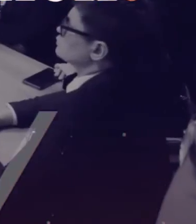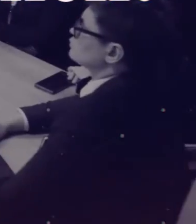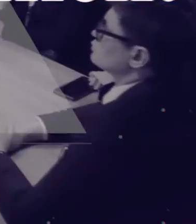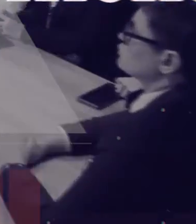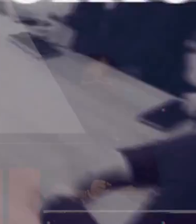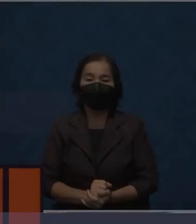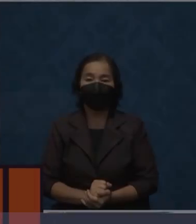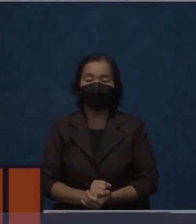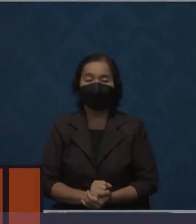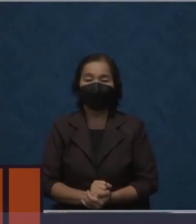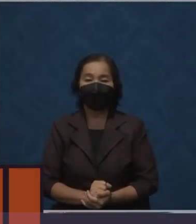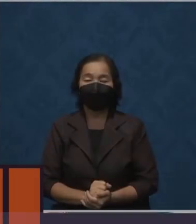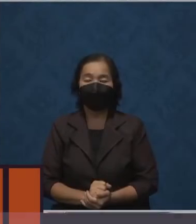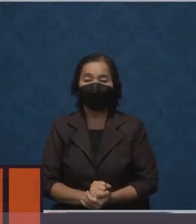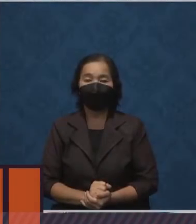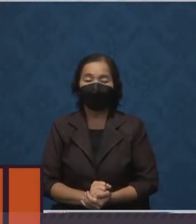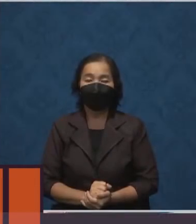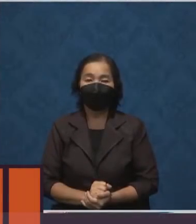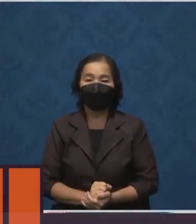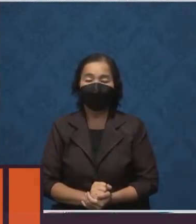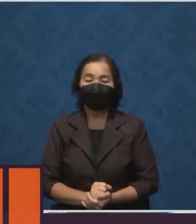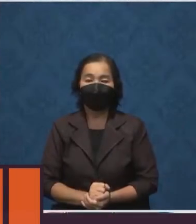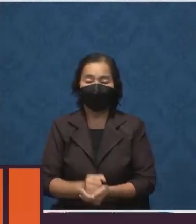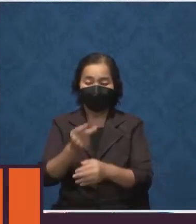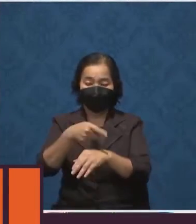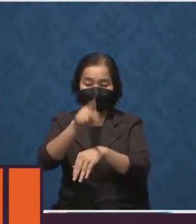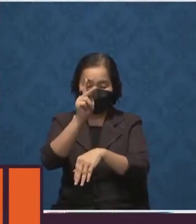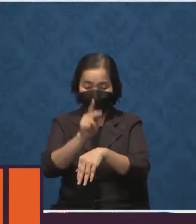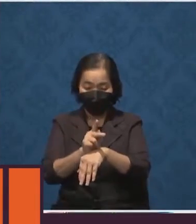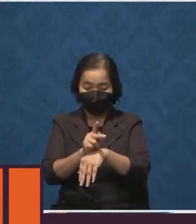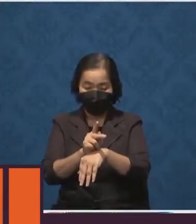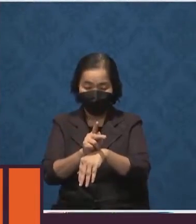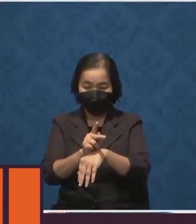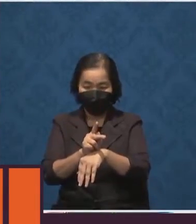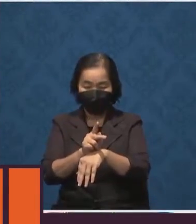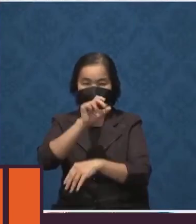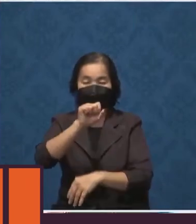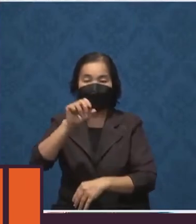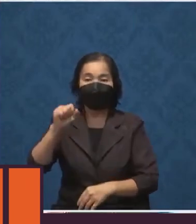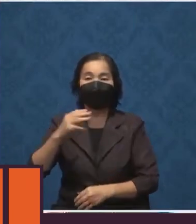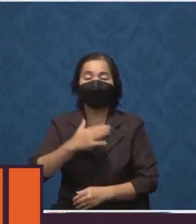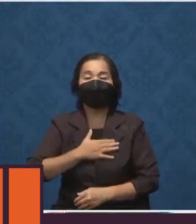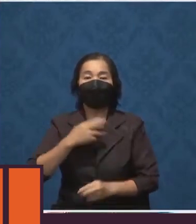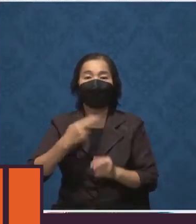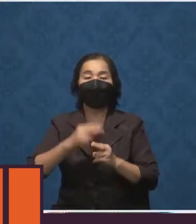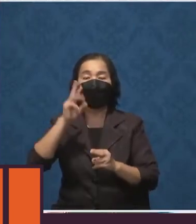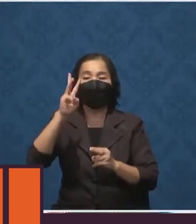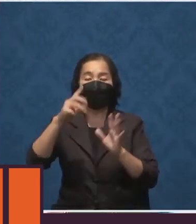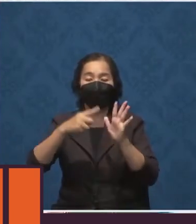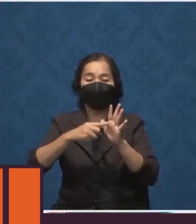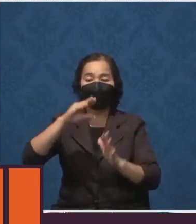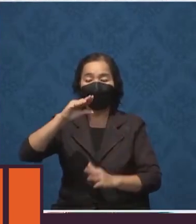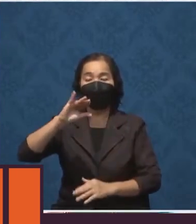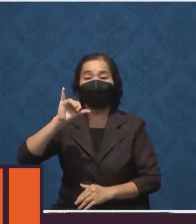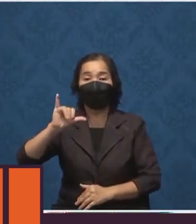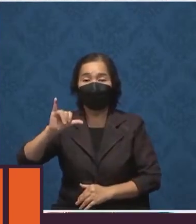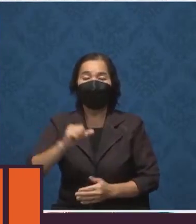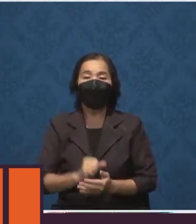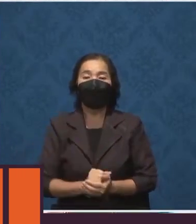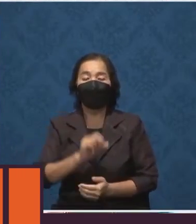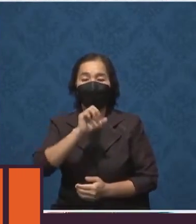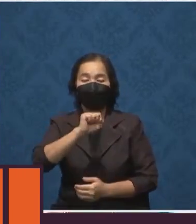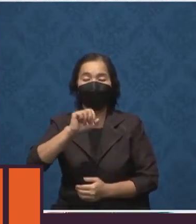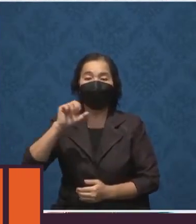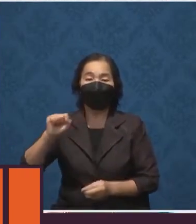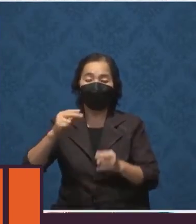เรยนท่านประทานสพาพูดแนรัสฏดันที่เขรวบครับก estrผมวายโอ่อระลง leungสมาชิสพาพูดแทนรัสฏ